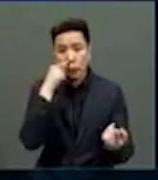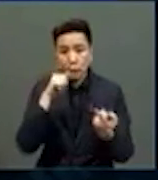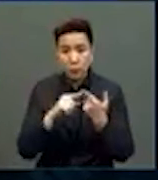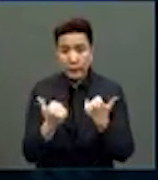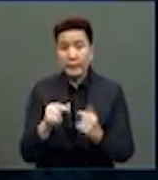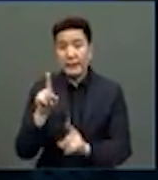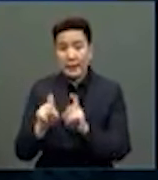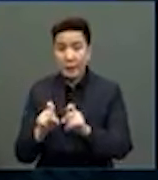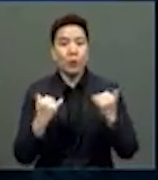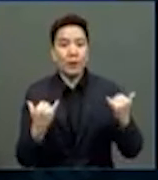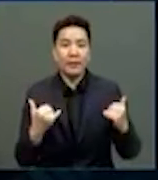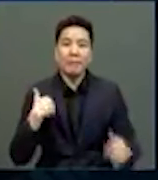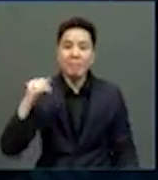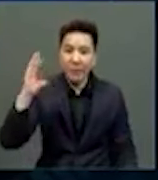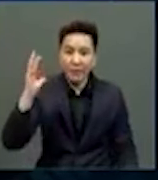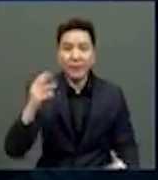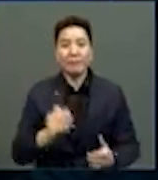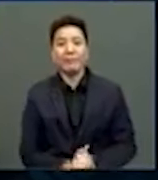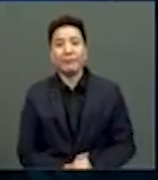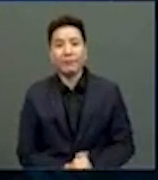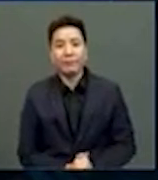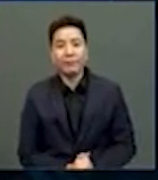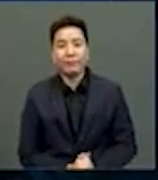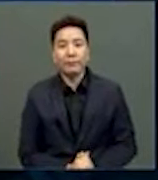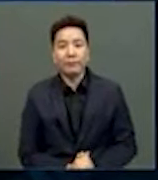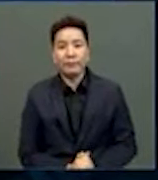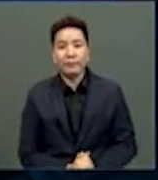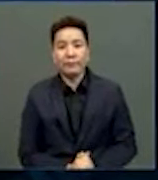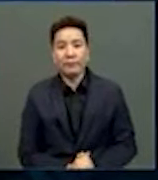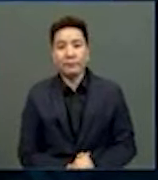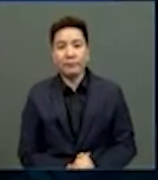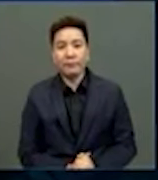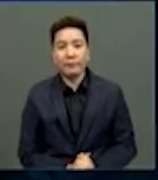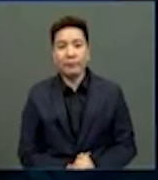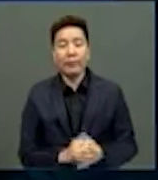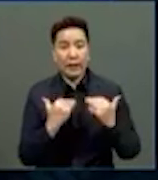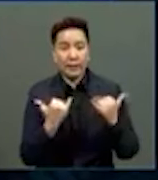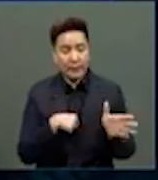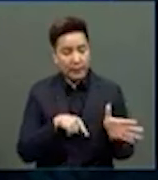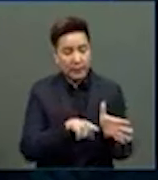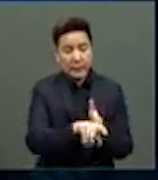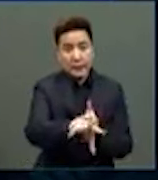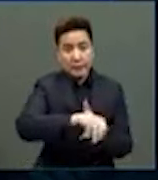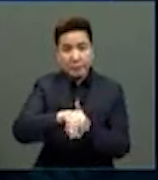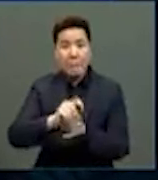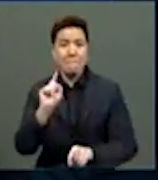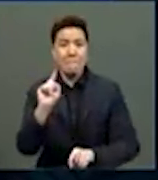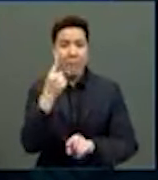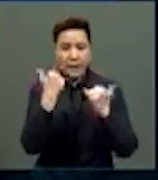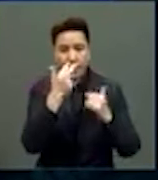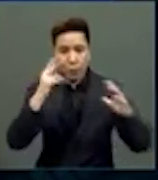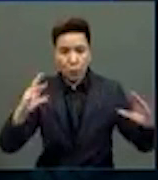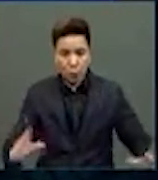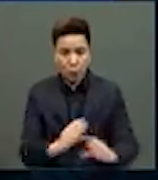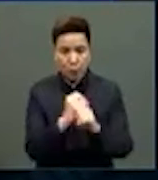รายงานผู้เสียชีวิตเพิ่มเติมค่ะในส่วนของระลอกใหม่นะคะรวมแล้วเย็นสะสม